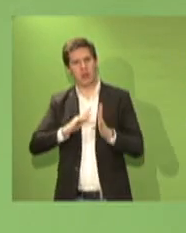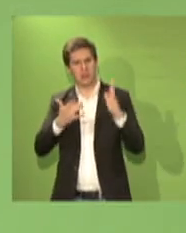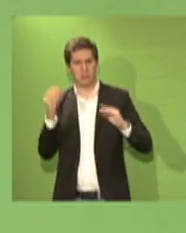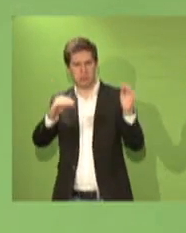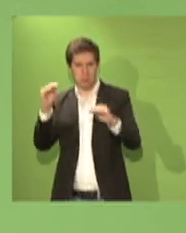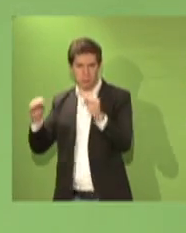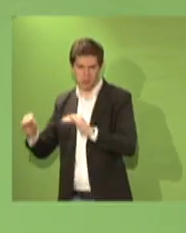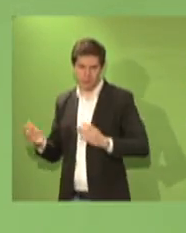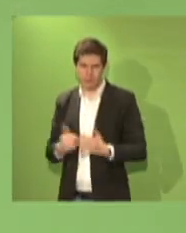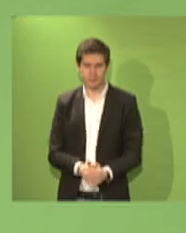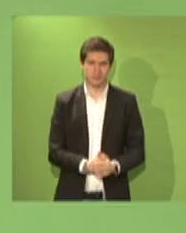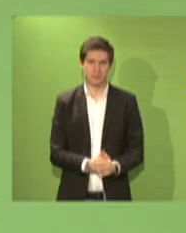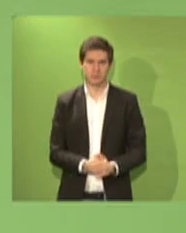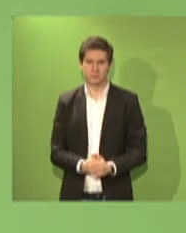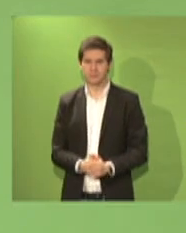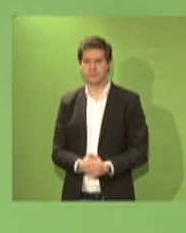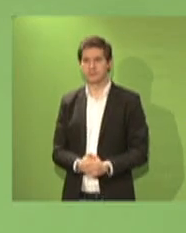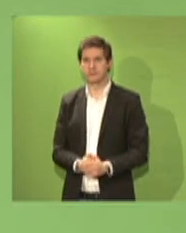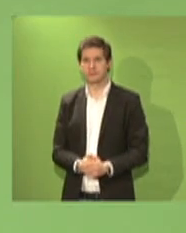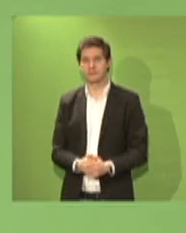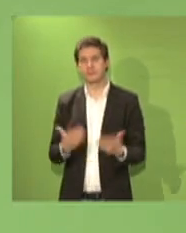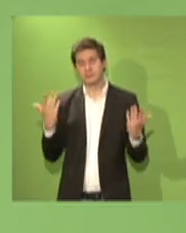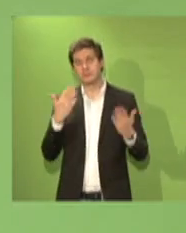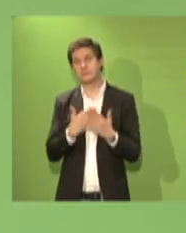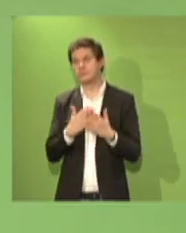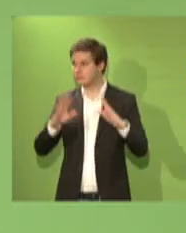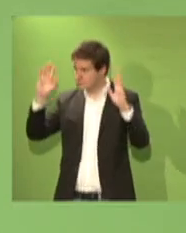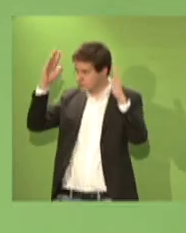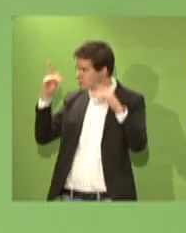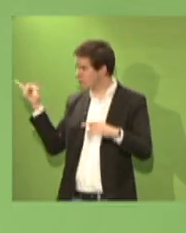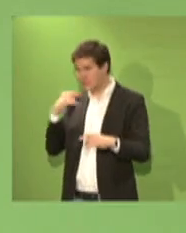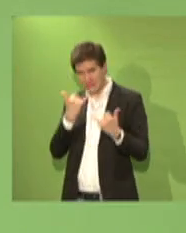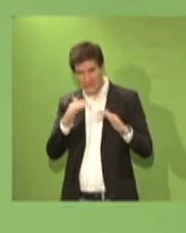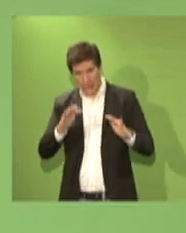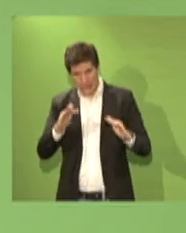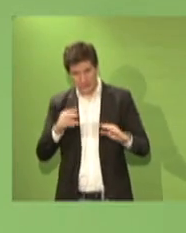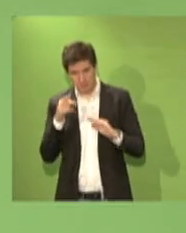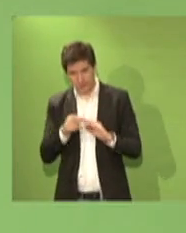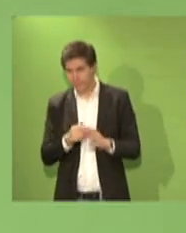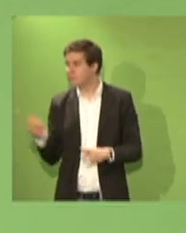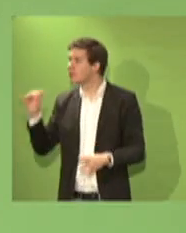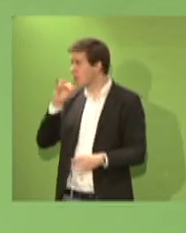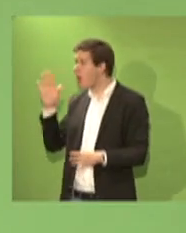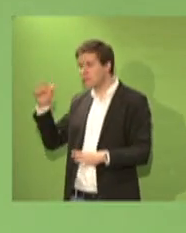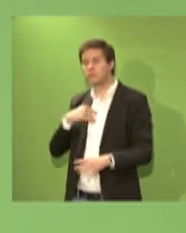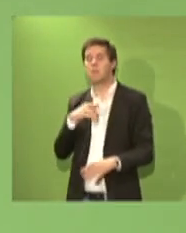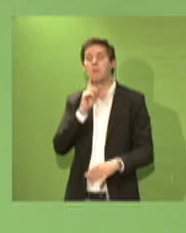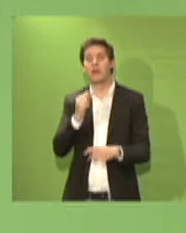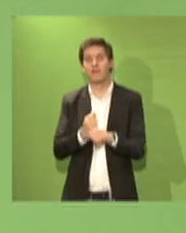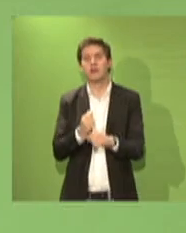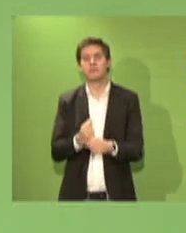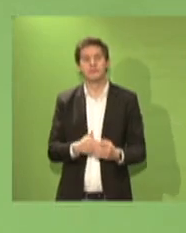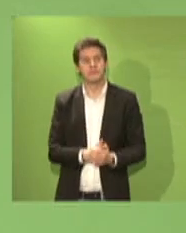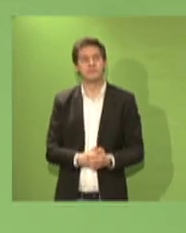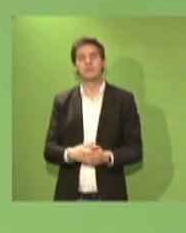auch verwirklicht werden kann. Darüber hinaus, kommst du zum Schluss, Horst? Ich komme gerne gleich zum Schluss. Darüber hinaus ist es